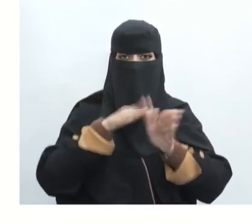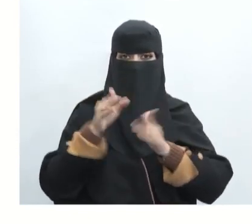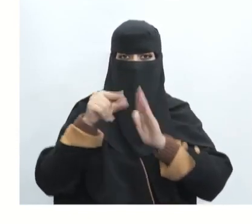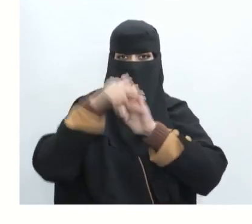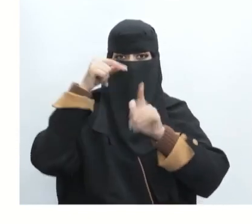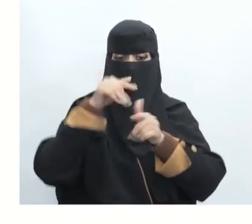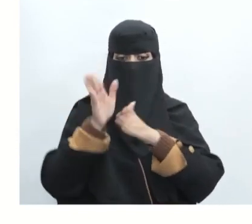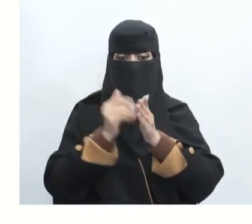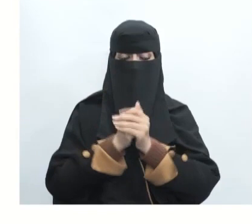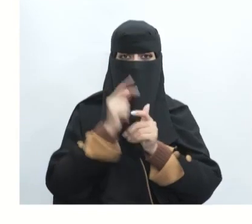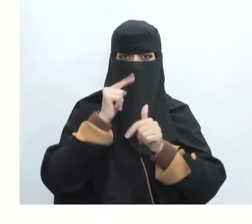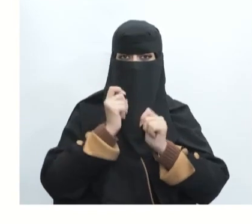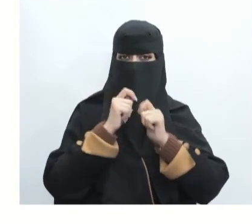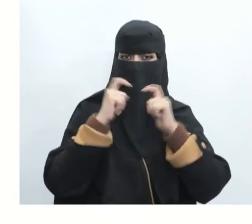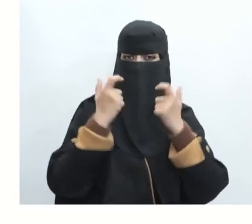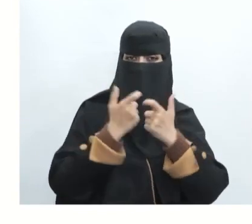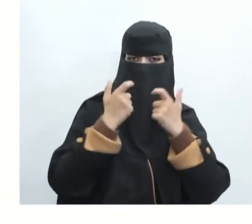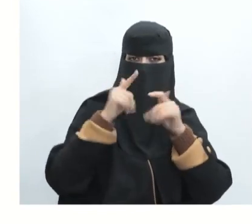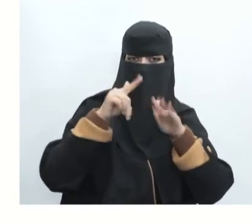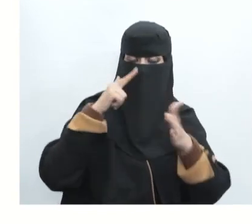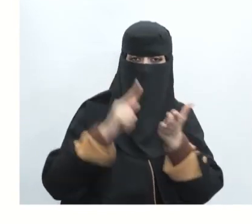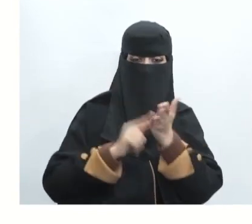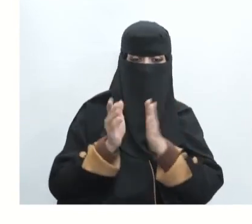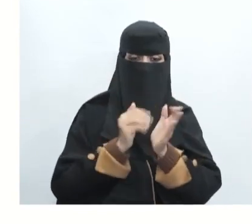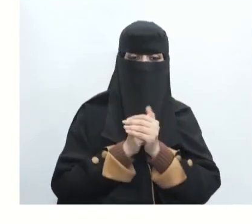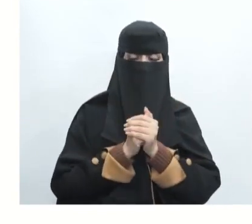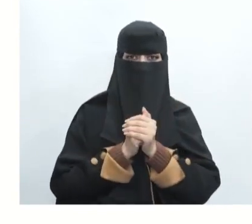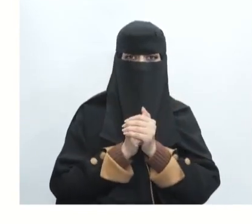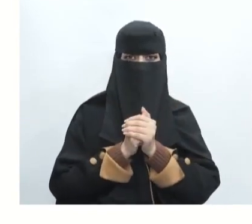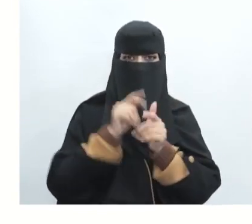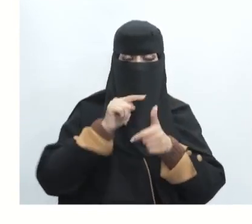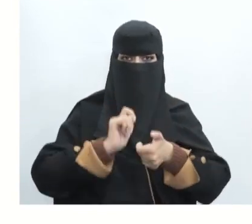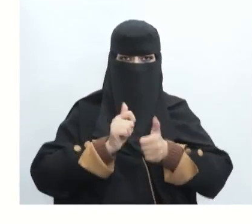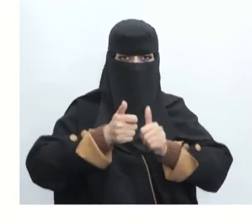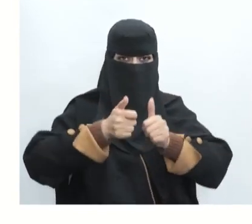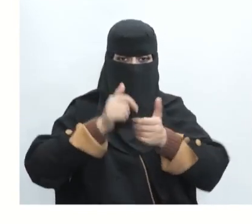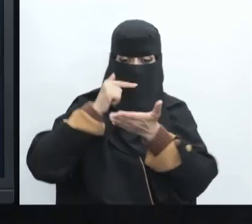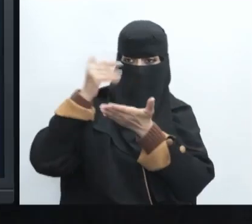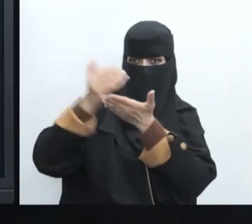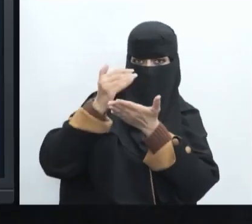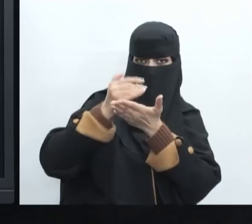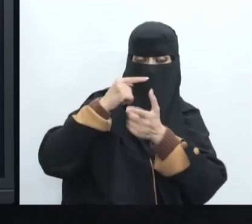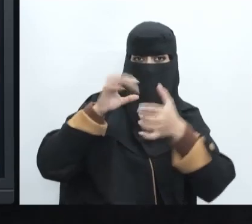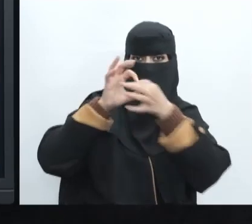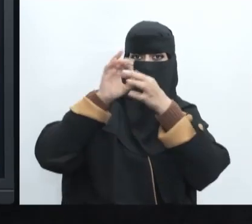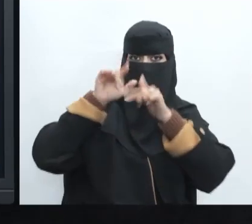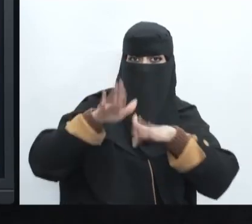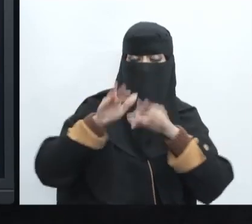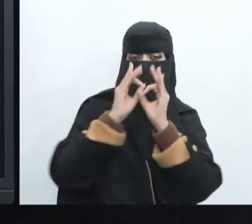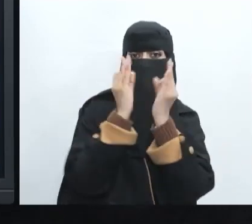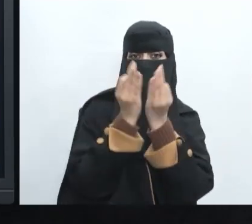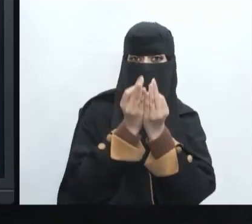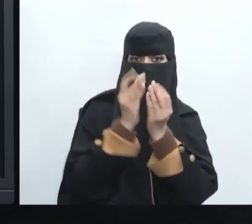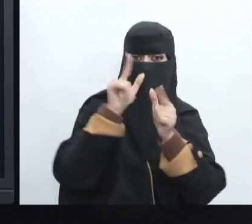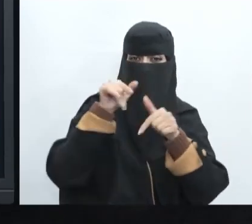من عنوان الدرس نلاحظ ان الاقتصاد ربط بالوضع الاجتماعي